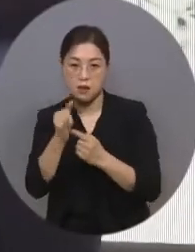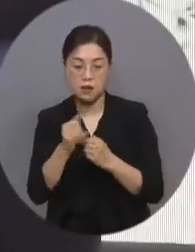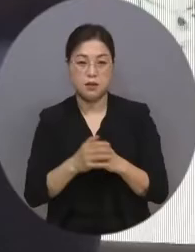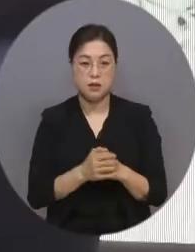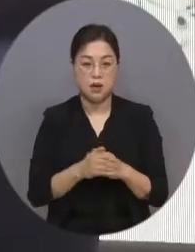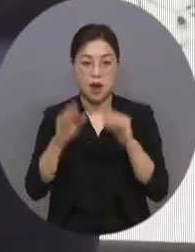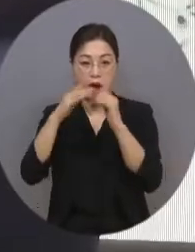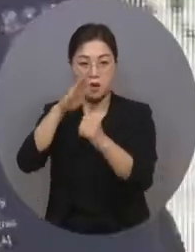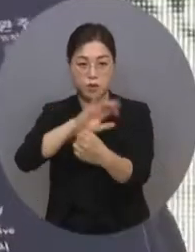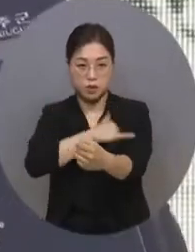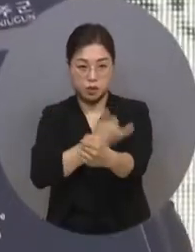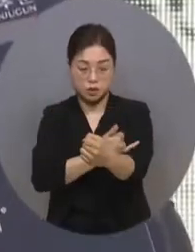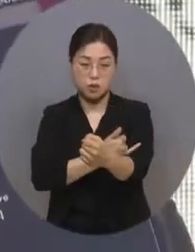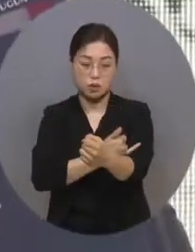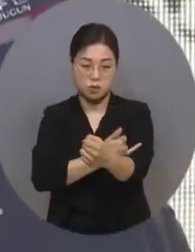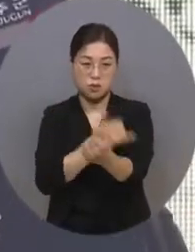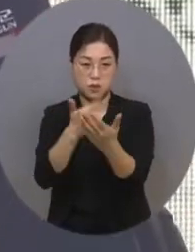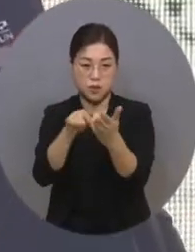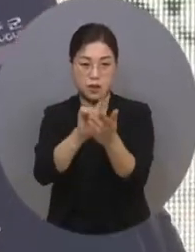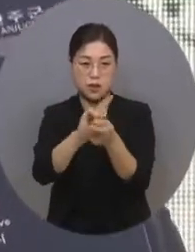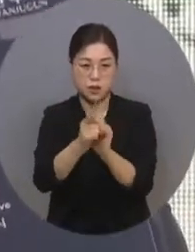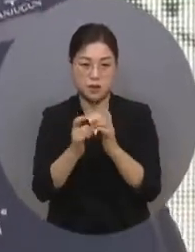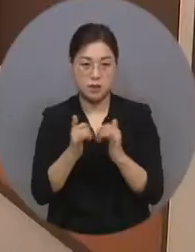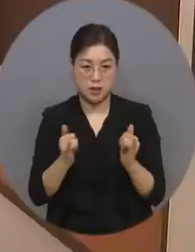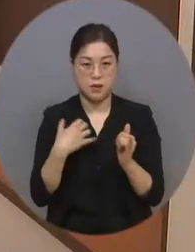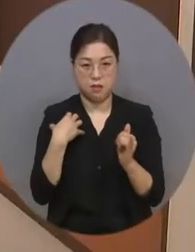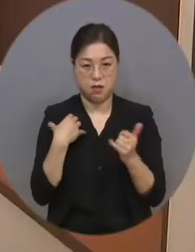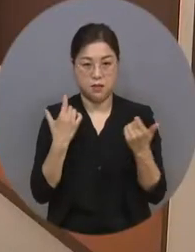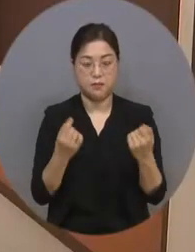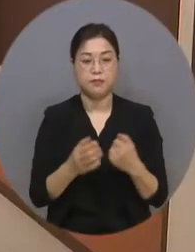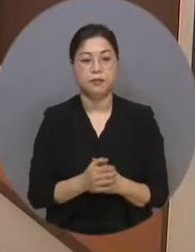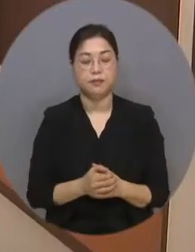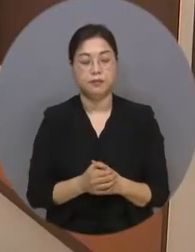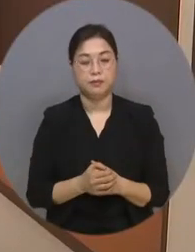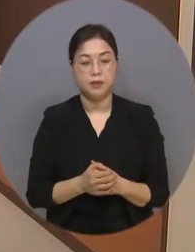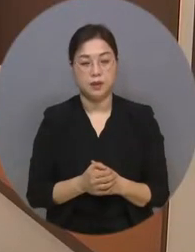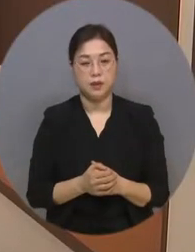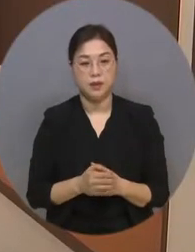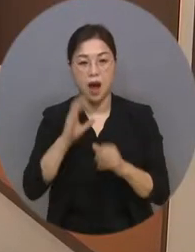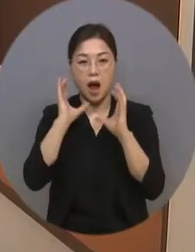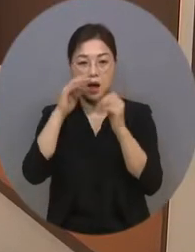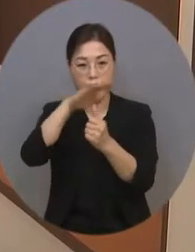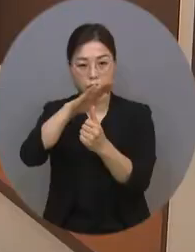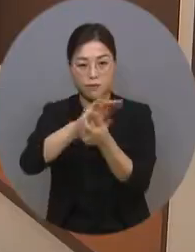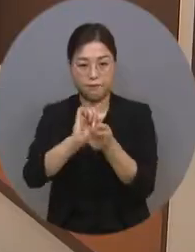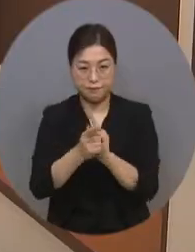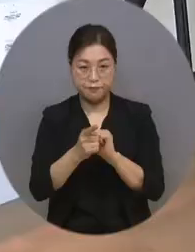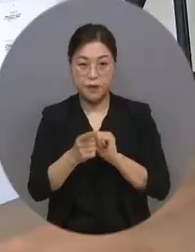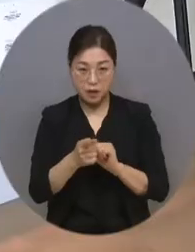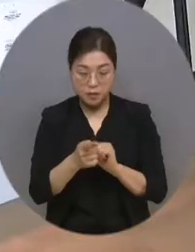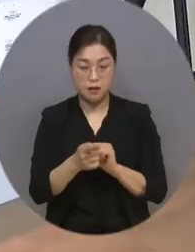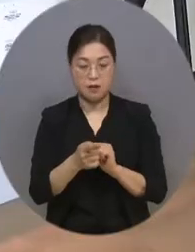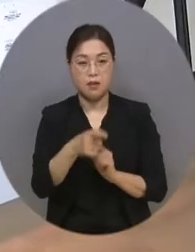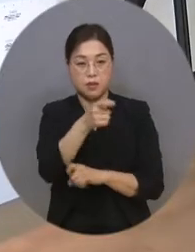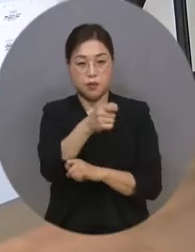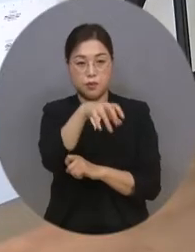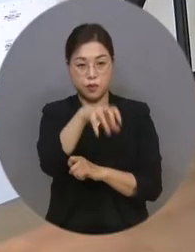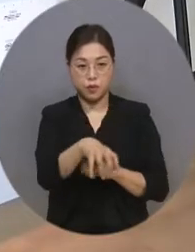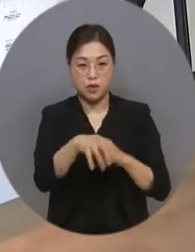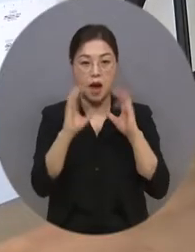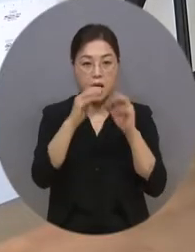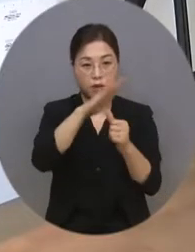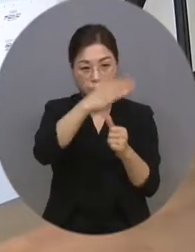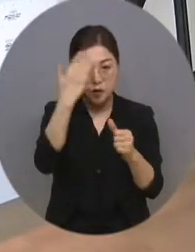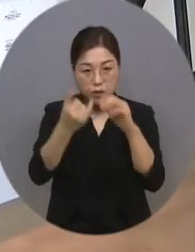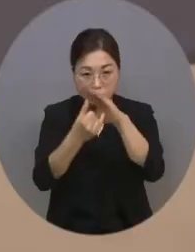독립된 아동인권대리인을 의미합니다 아동 옴부즈포스 사무소에 1층에는 아동과 청소년의 의견을